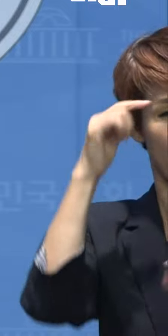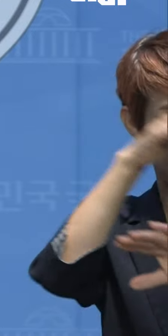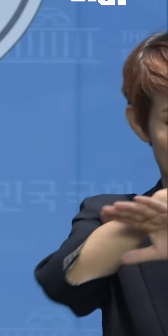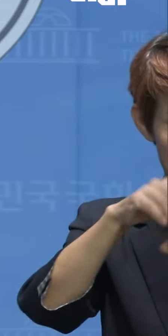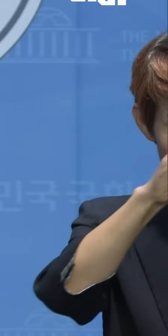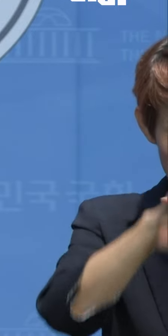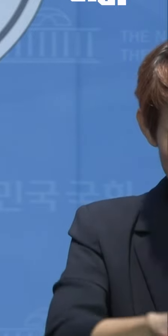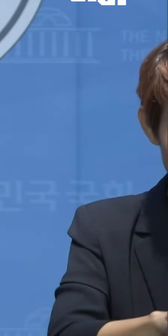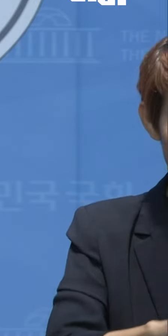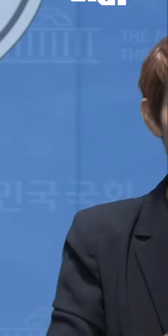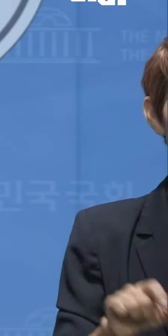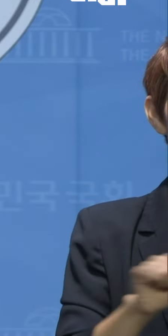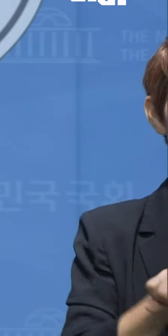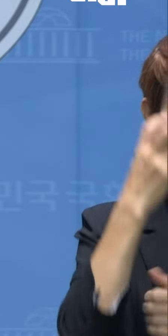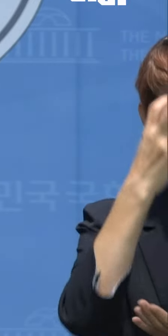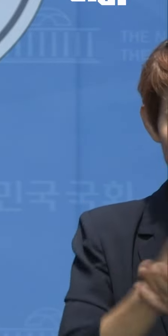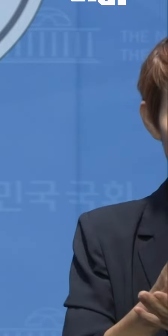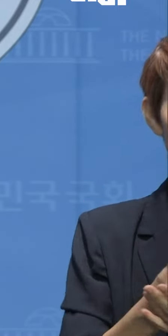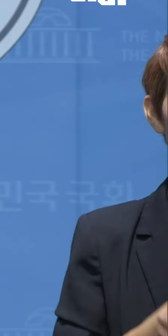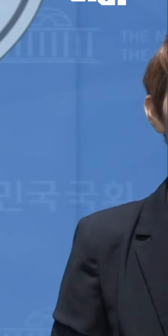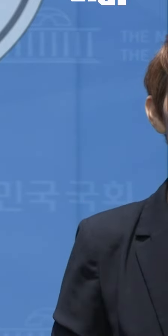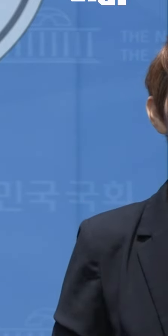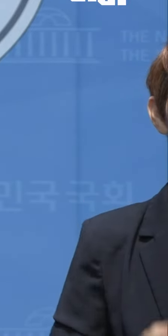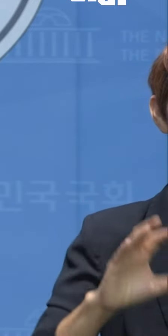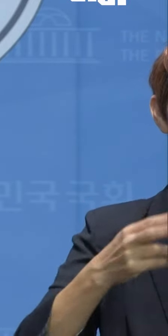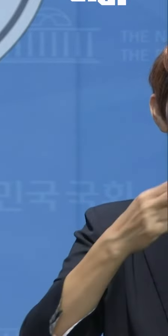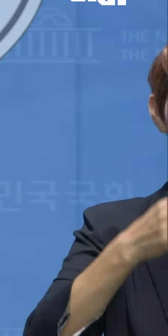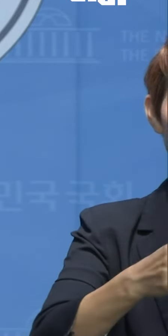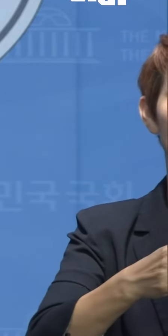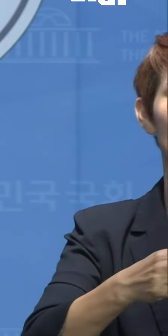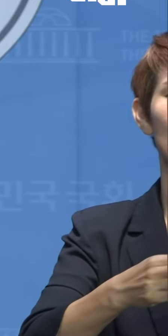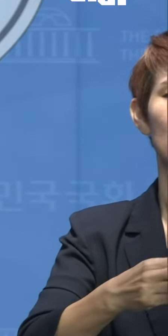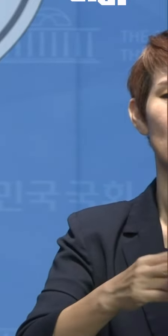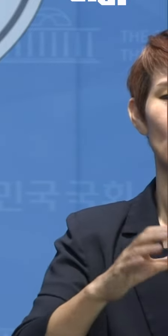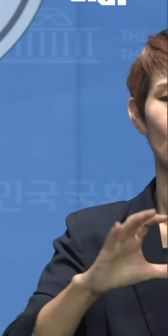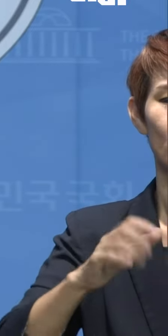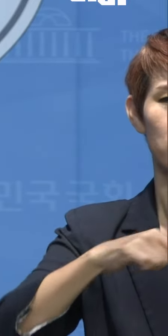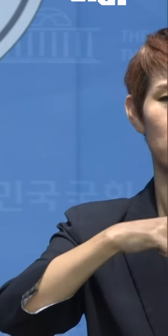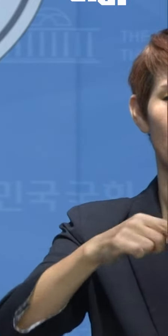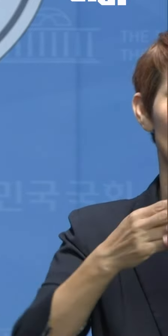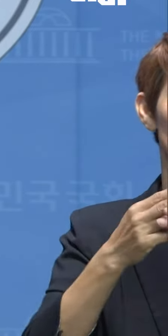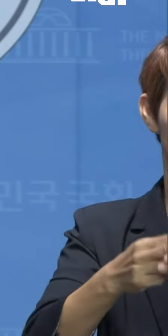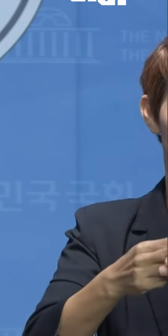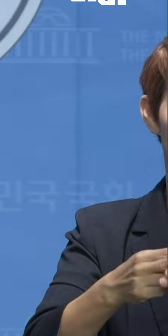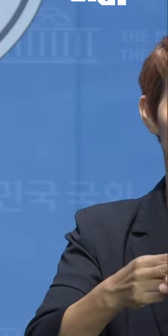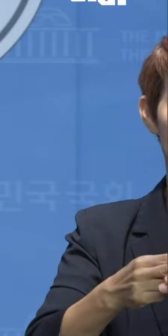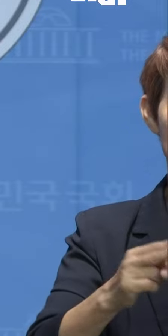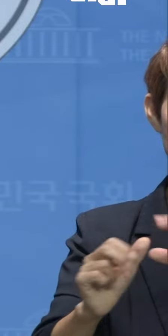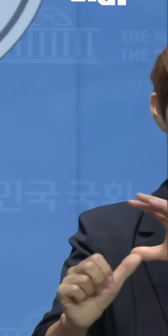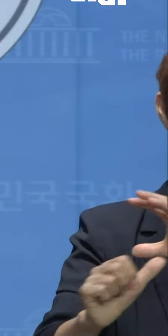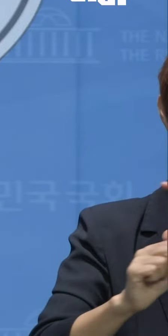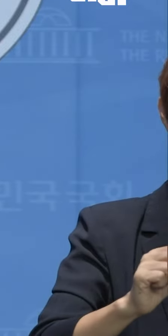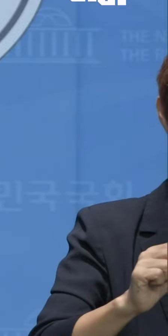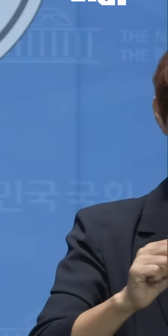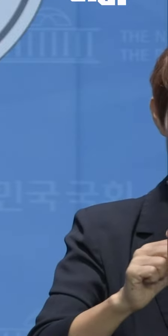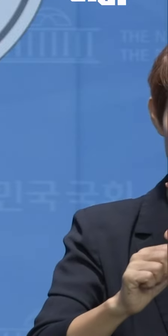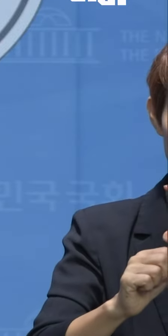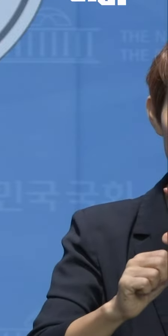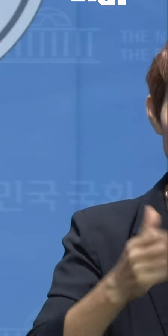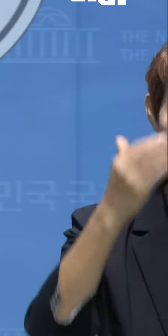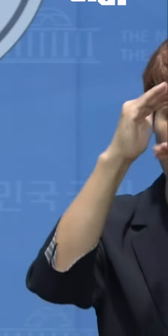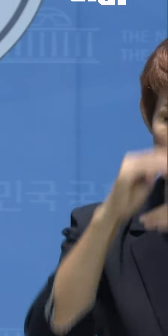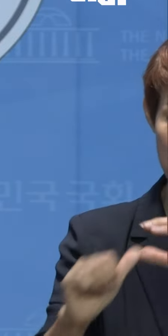국정 논단 괴담 선동으로 이재명 대표의 정치생명을 연장시키려는 진명의